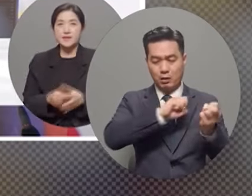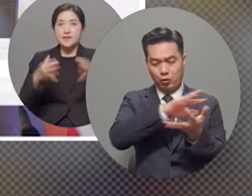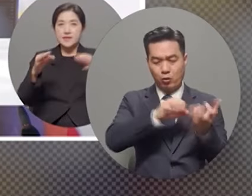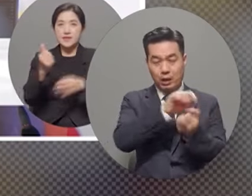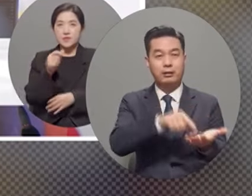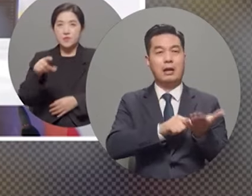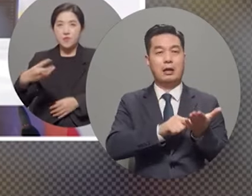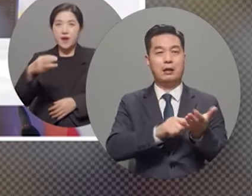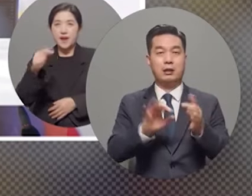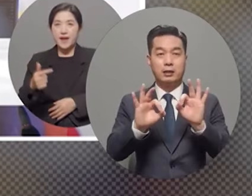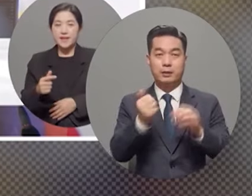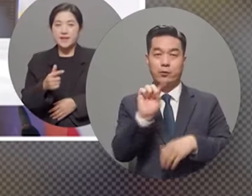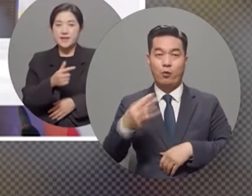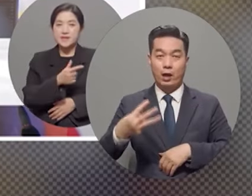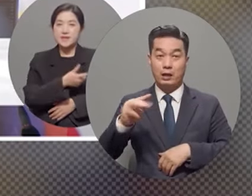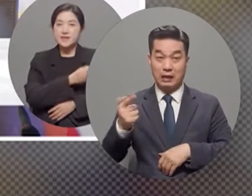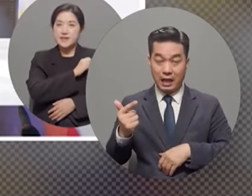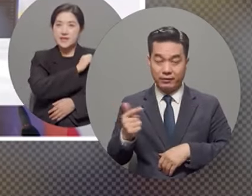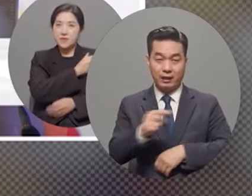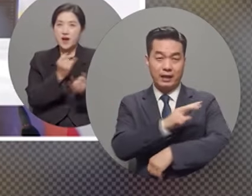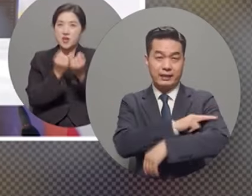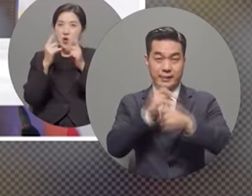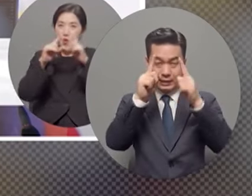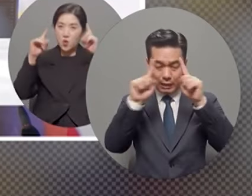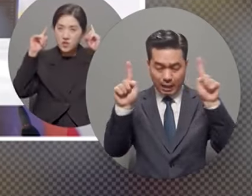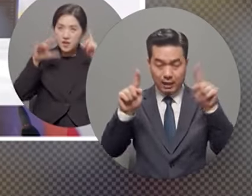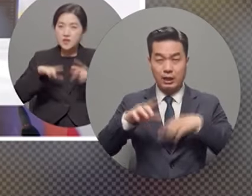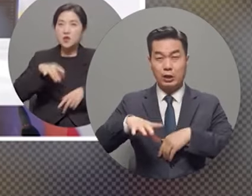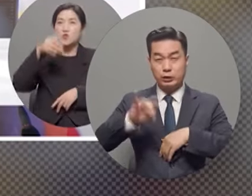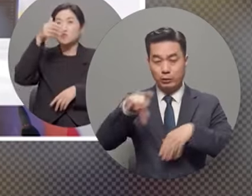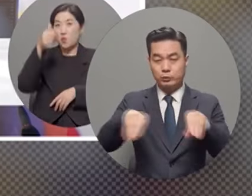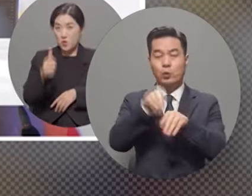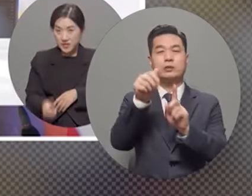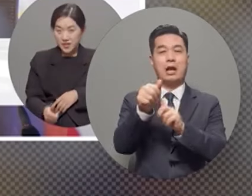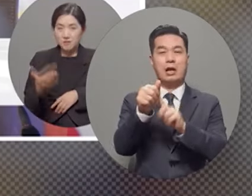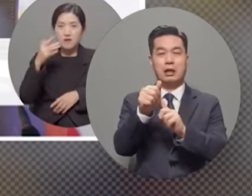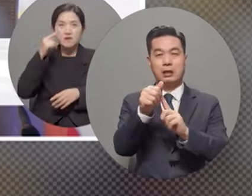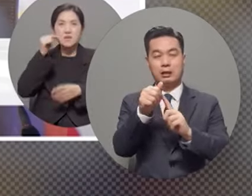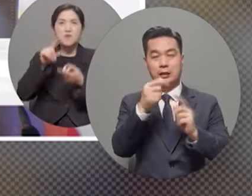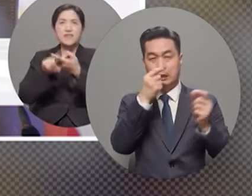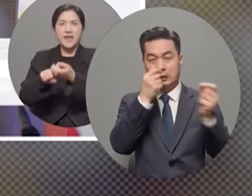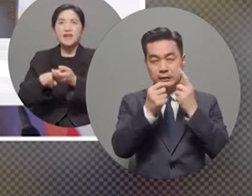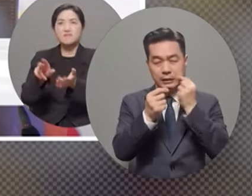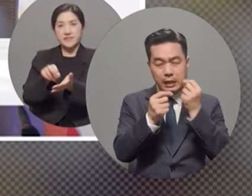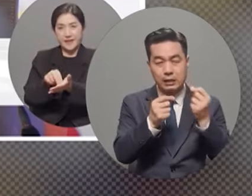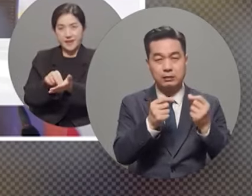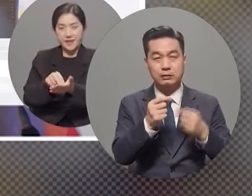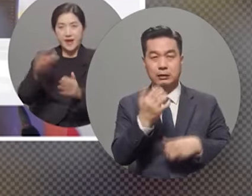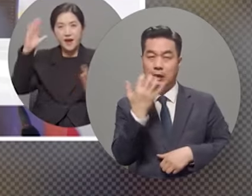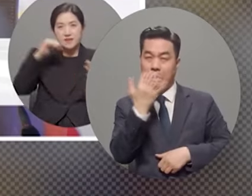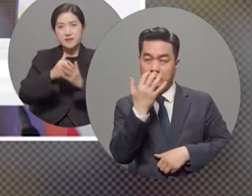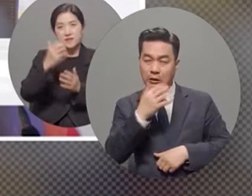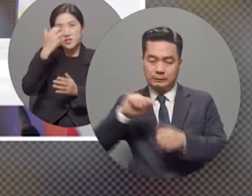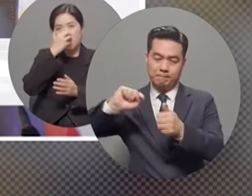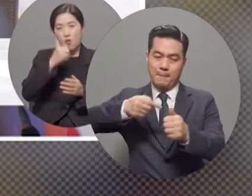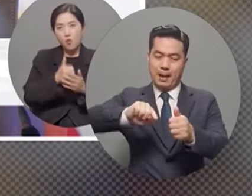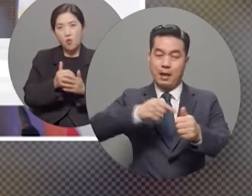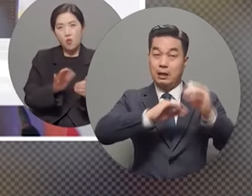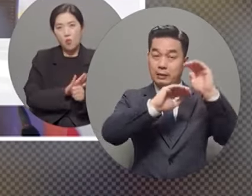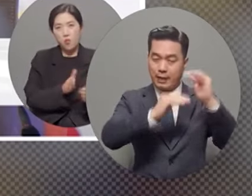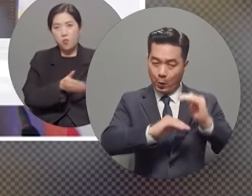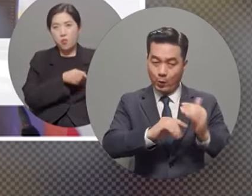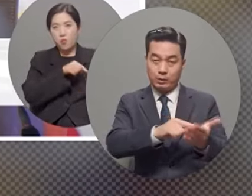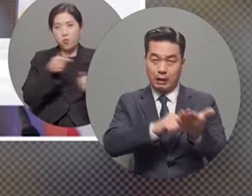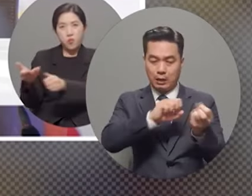김환이 이화여대 초대 총장의 과거 친일행적을 언급하면서 학생들을 성상납 한 대목 등이